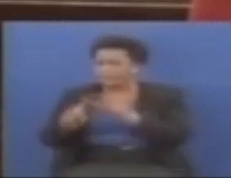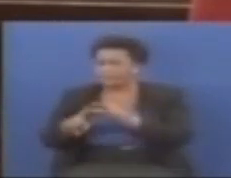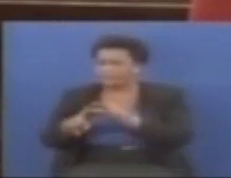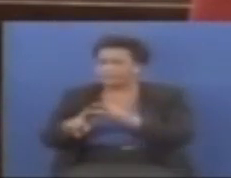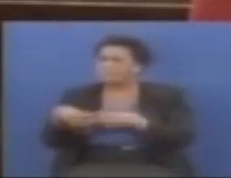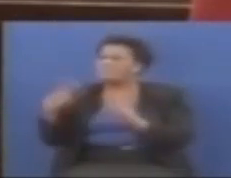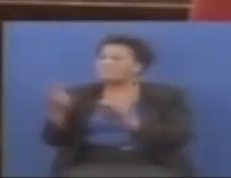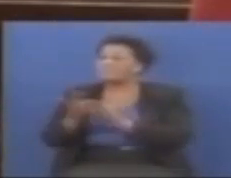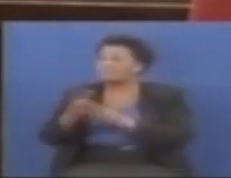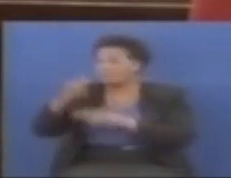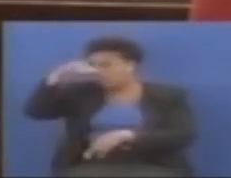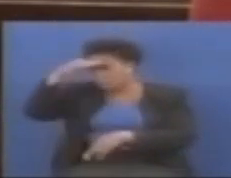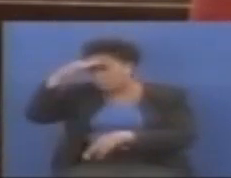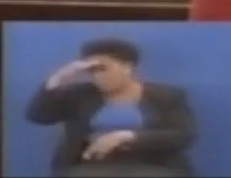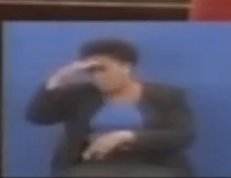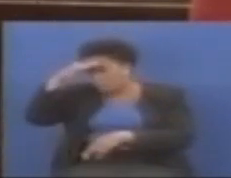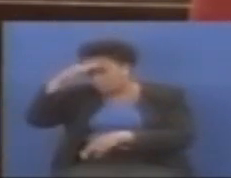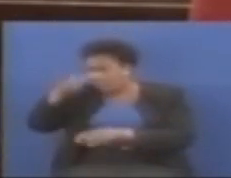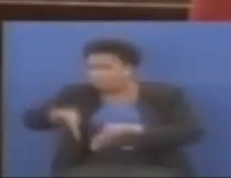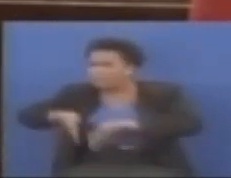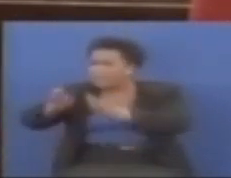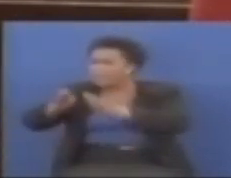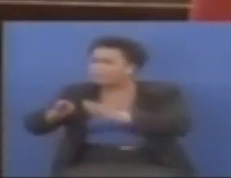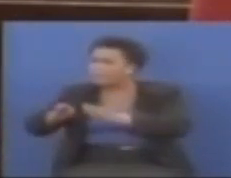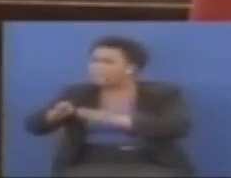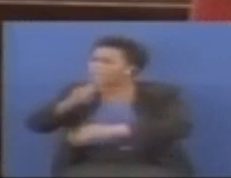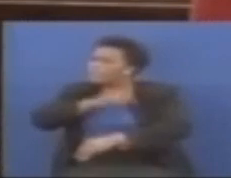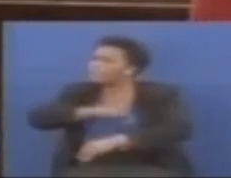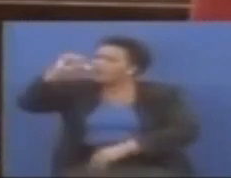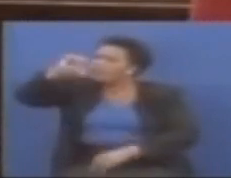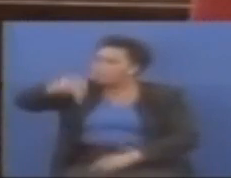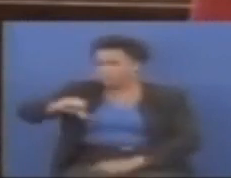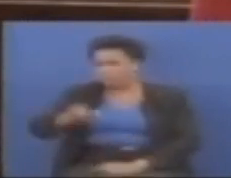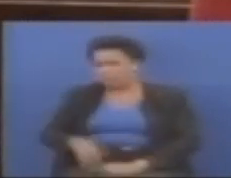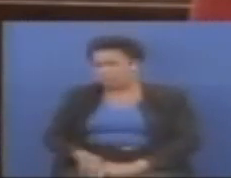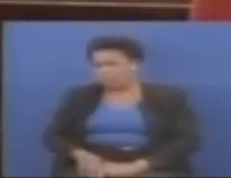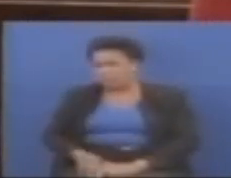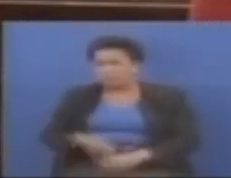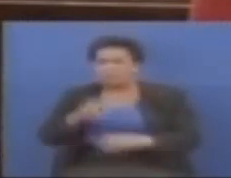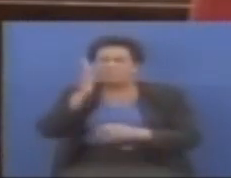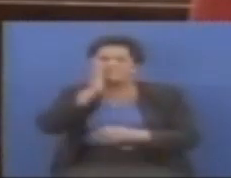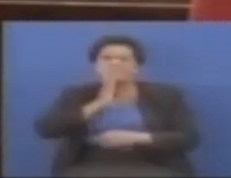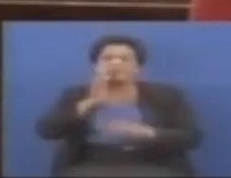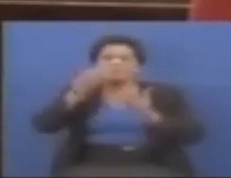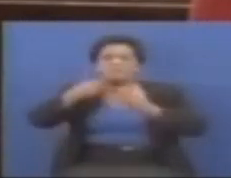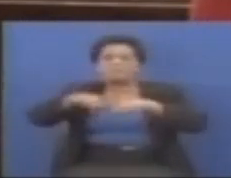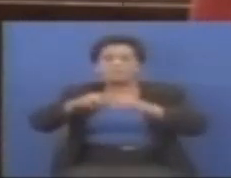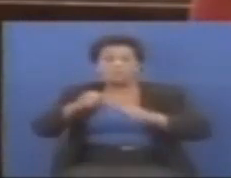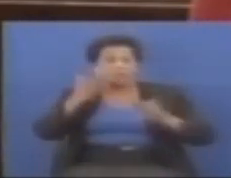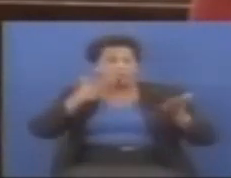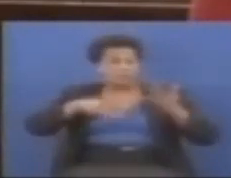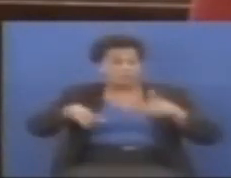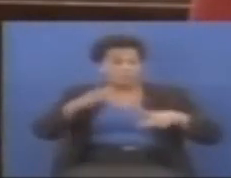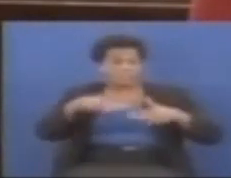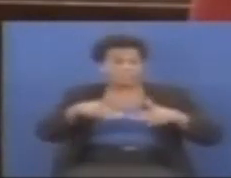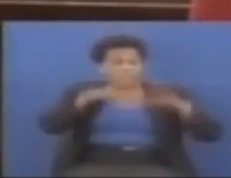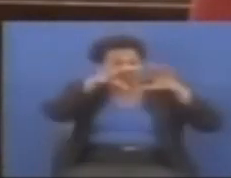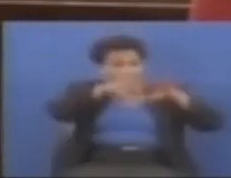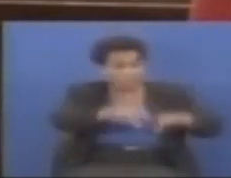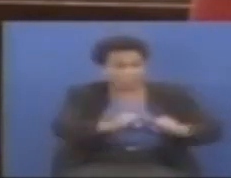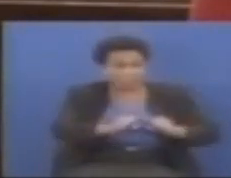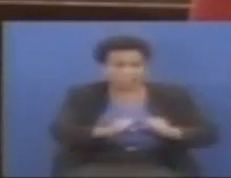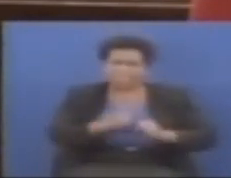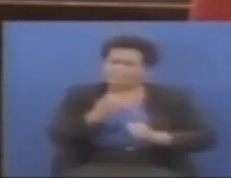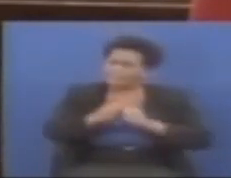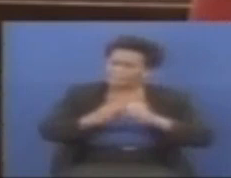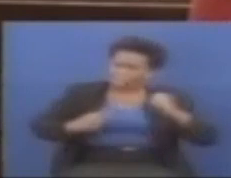hiyo ni pamoja na kuongeza wigo wa elimu ya usalama barabarani kwa watumiaji wa vyombo hivyo kwa njia ya redio, runinga, machapisho na